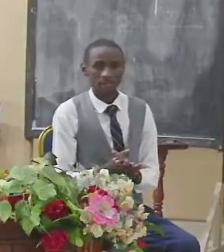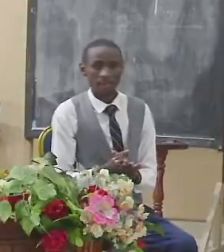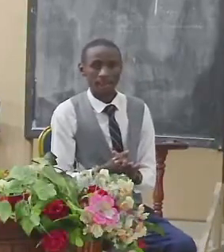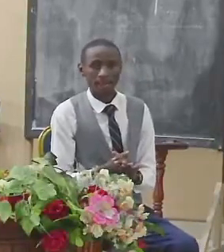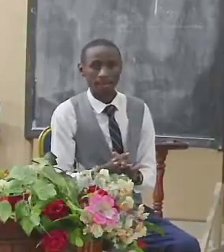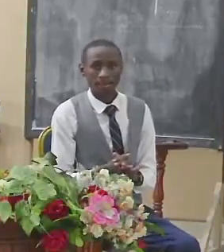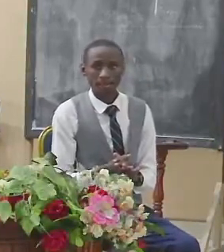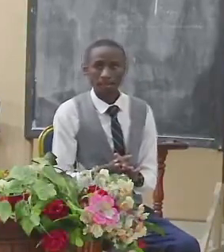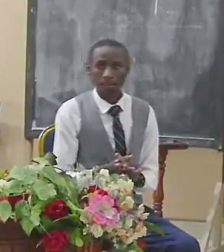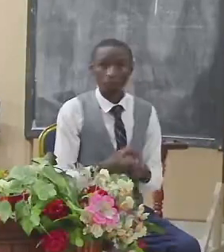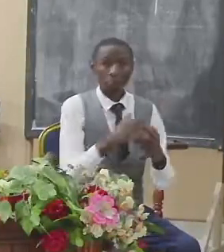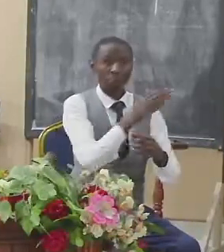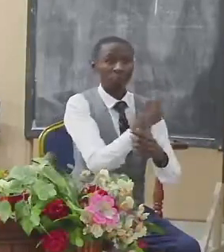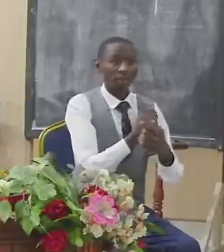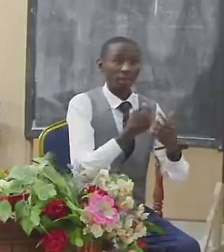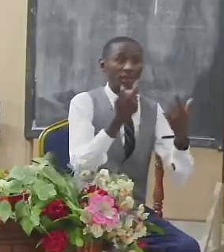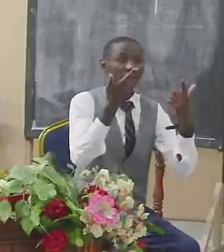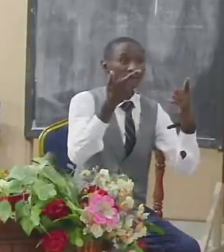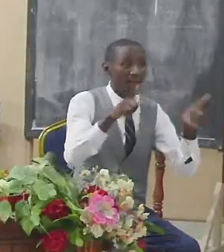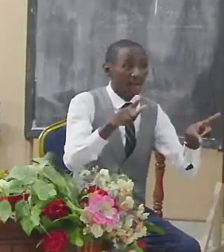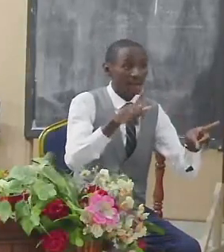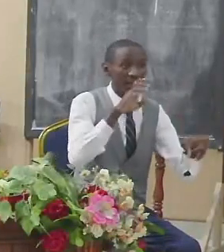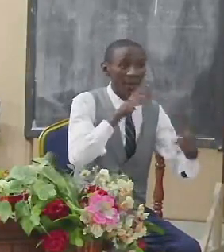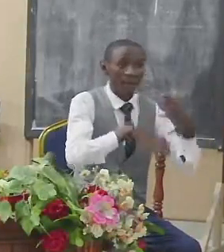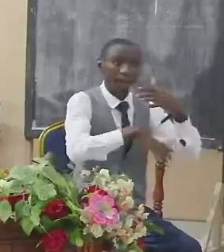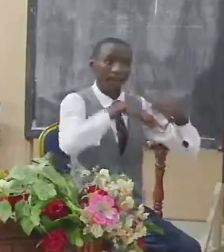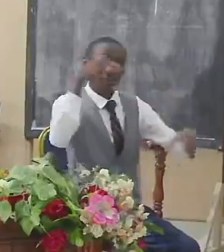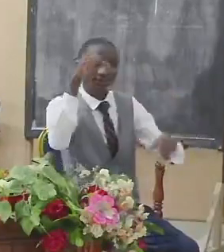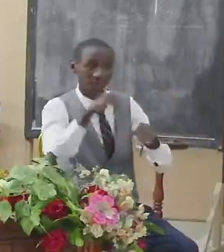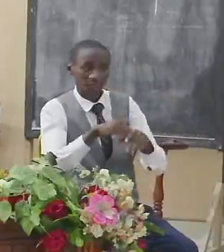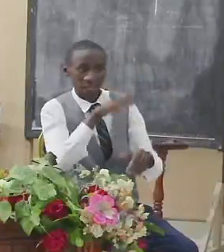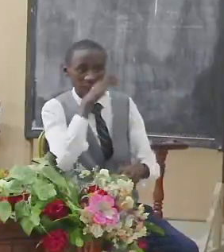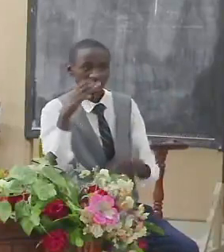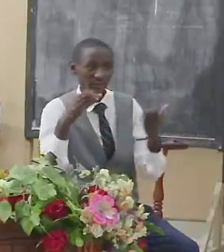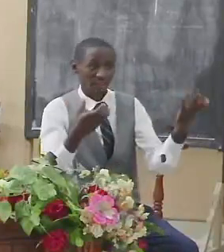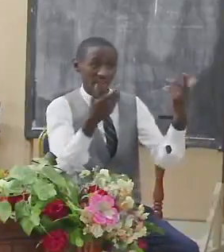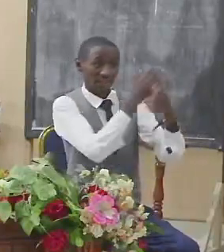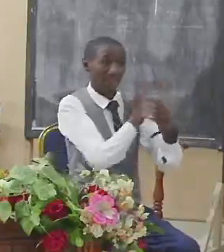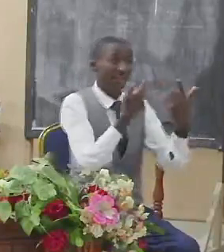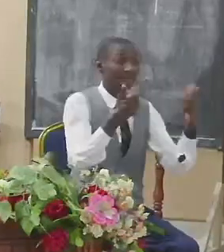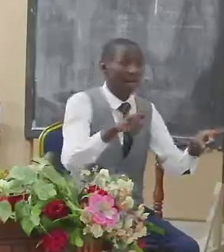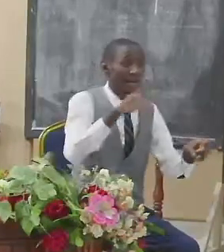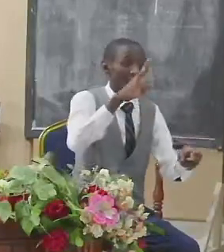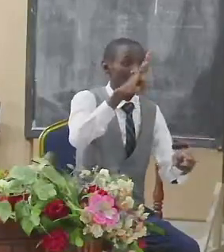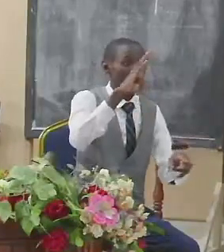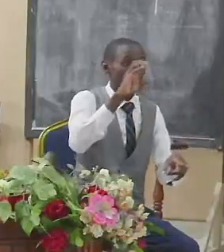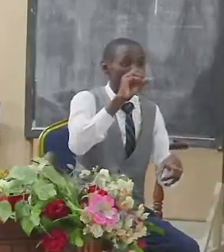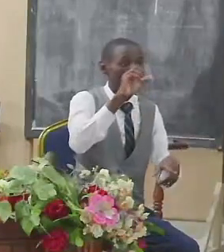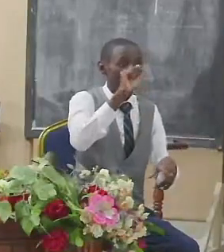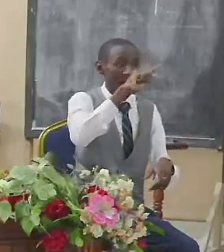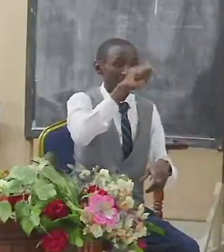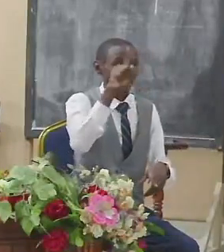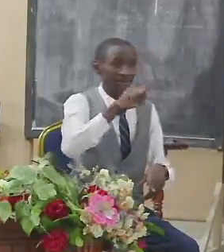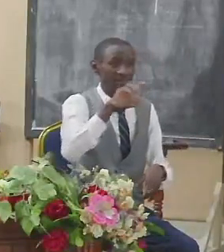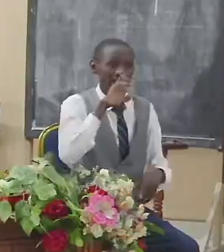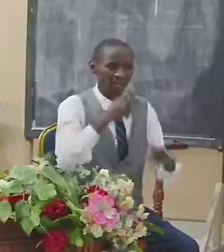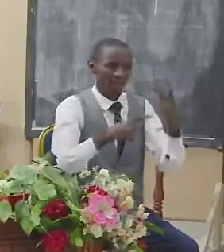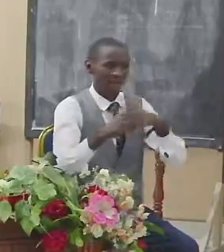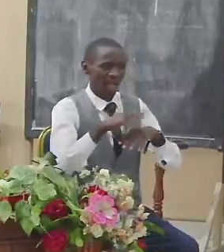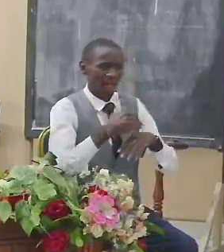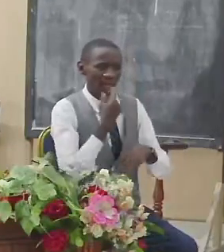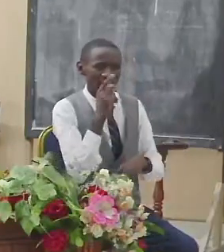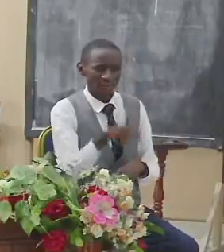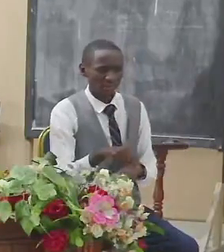Et quand elle était partie dans ce champ-là, na wakati alienda mwa ile shamba, et quand Boaz est venu, wakati Boaz alikuja,